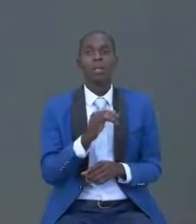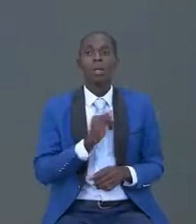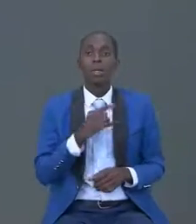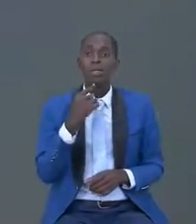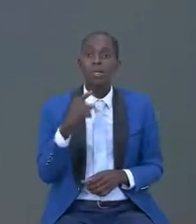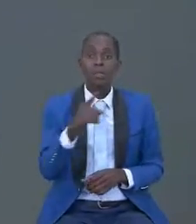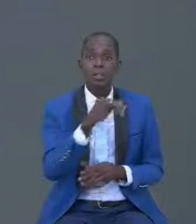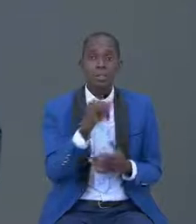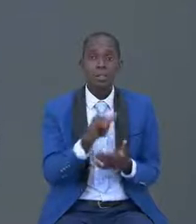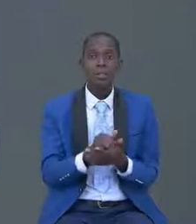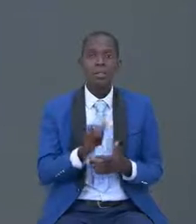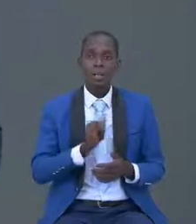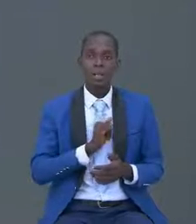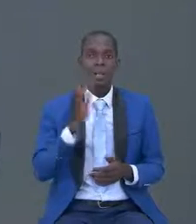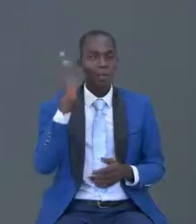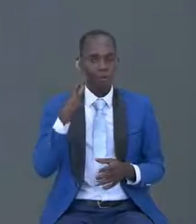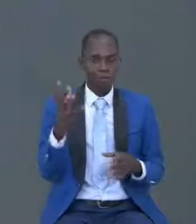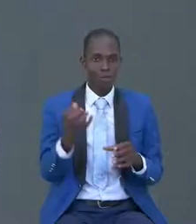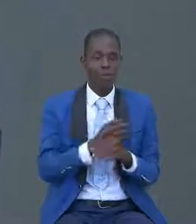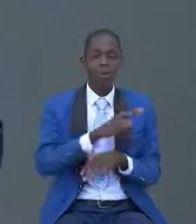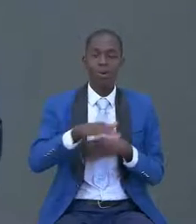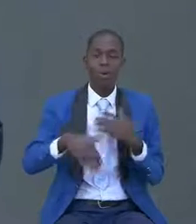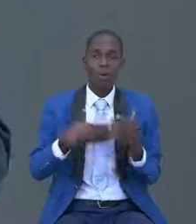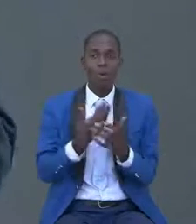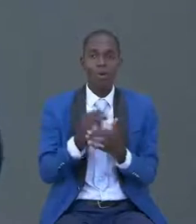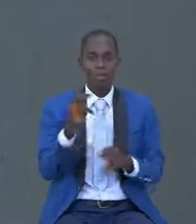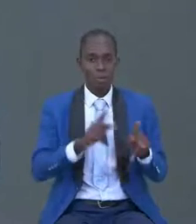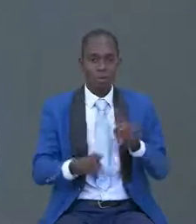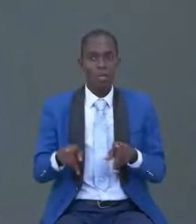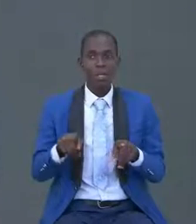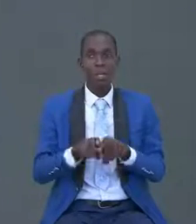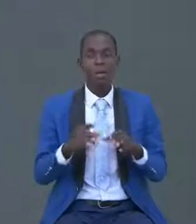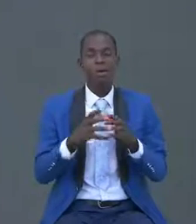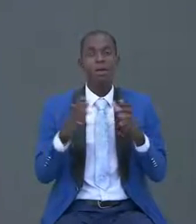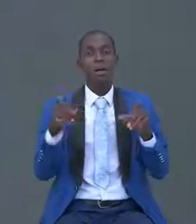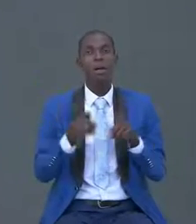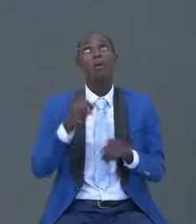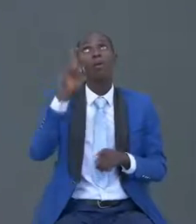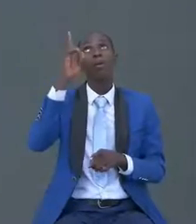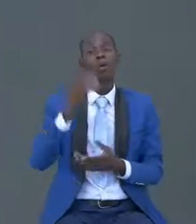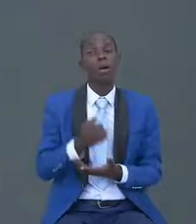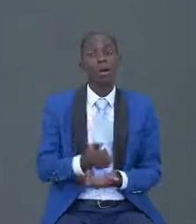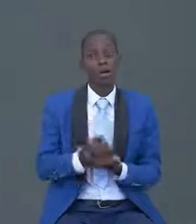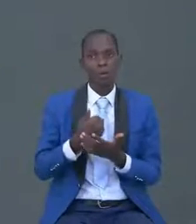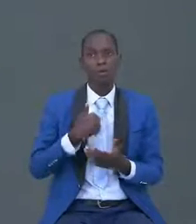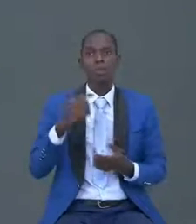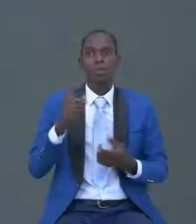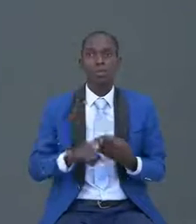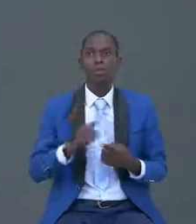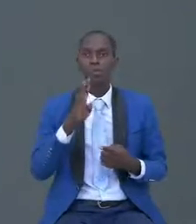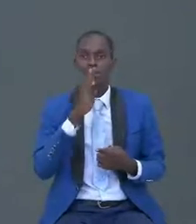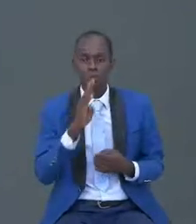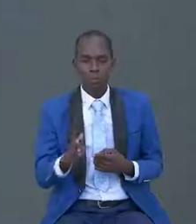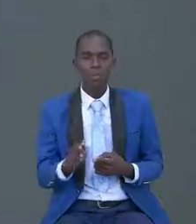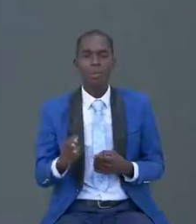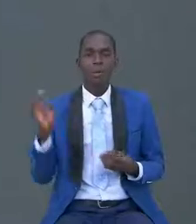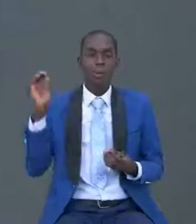je vais amener tous ces gens-là, aussi possible que Dieu m'aide, je vais les amener plus profondément que profond.